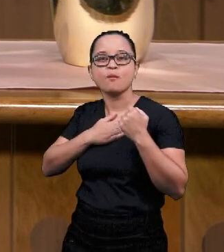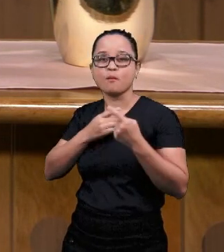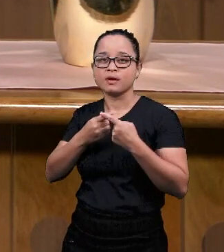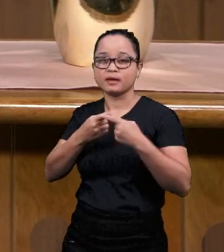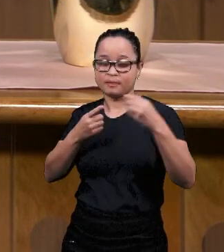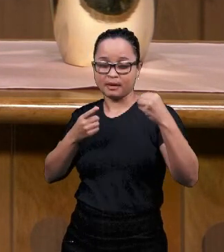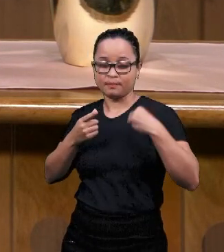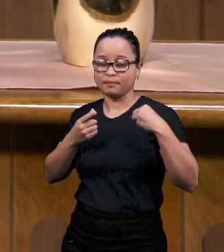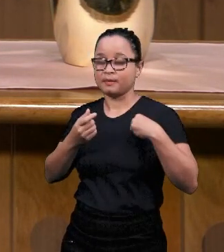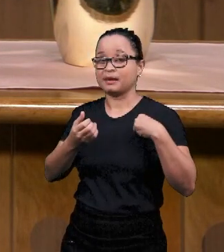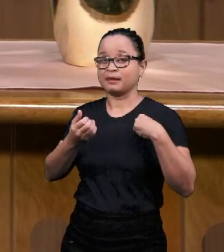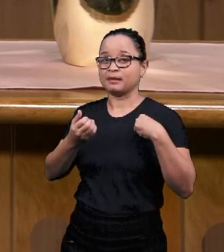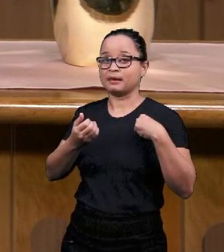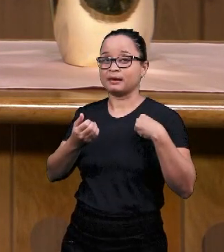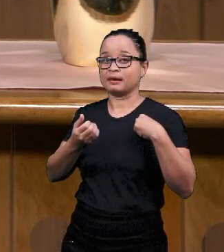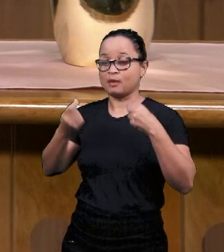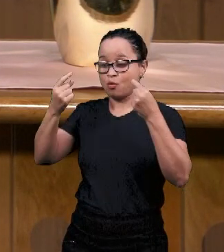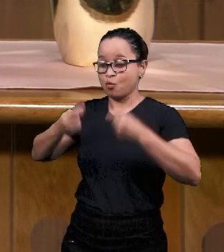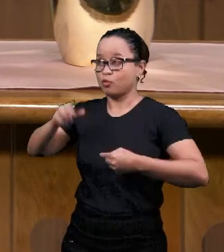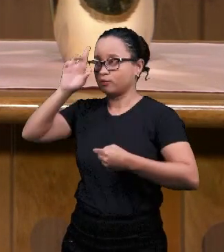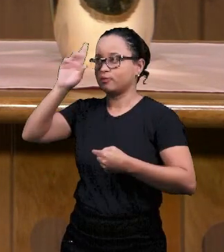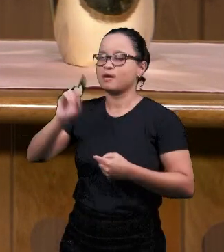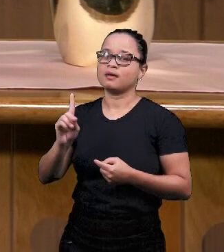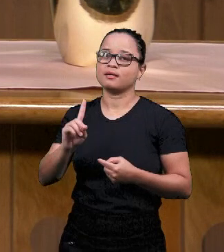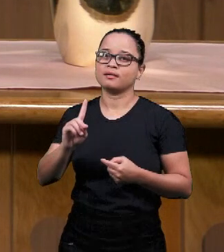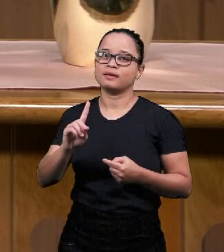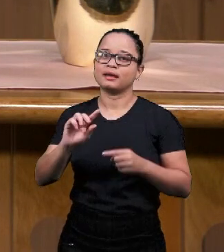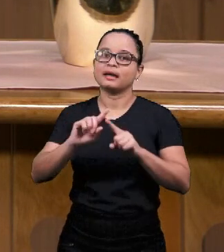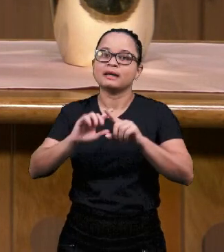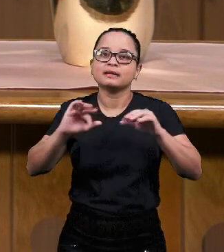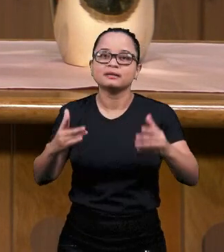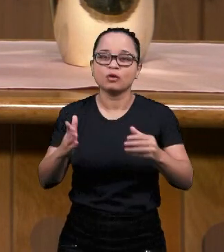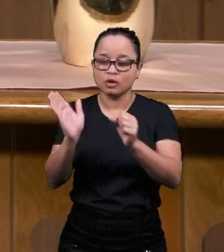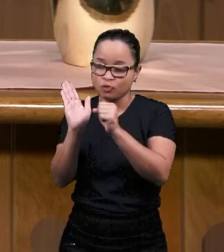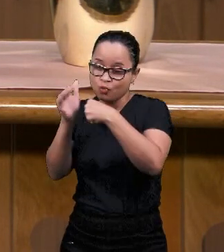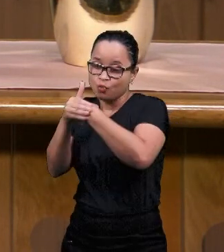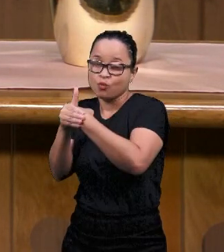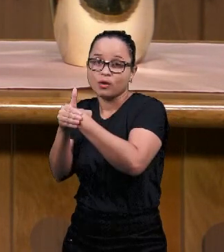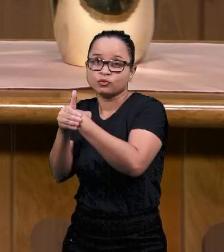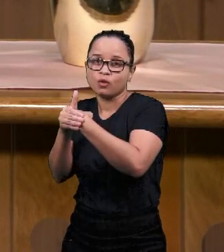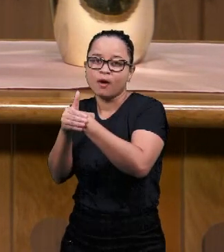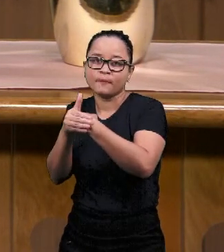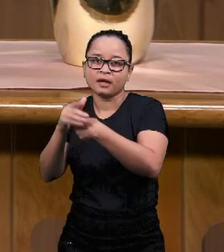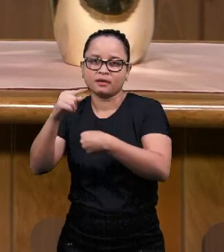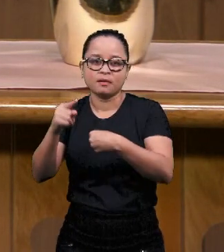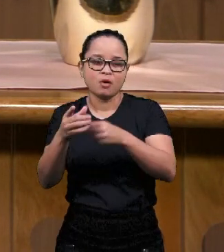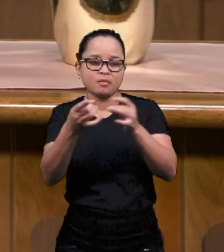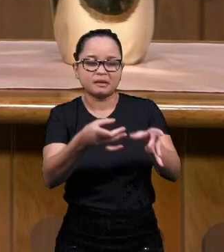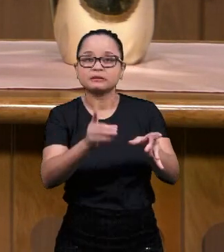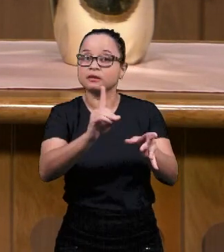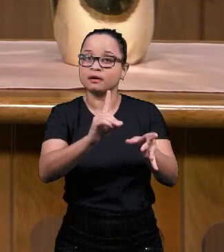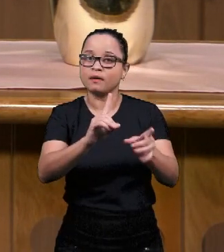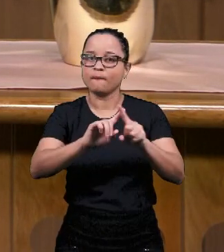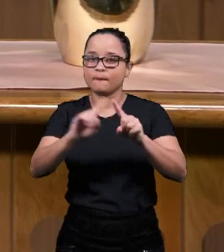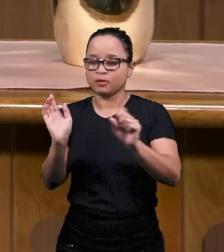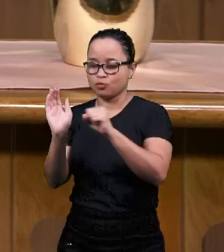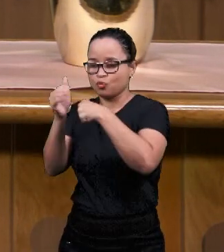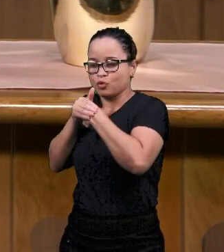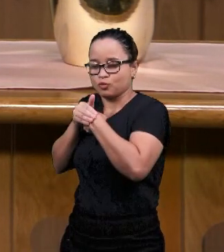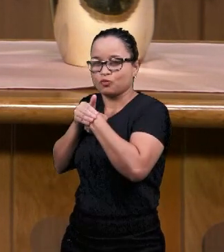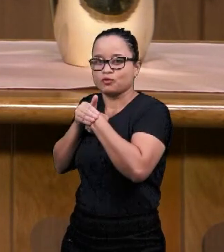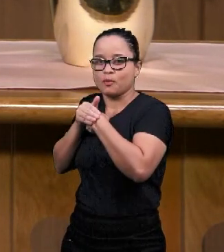Тобою». Он сокрыл сокровище, он сохранил, не для того, чтобы потерять его снова, но для того,